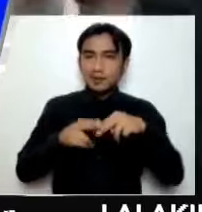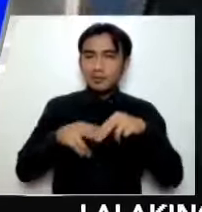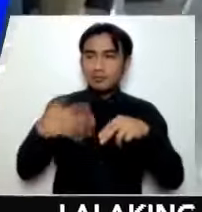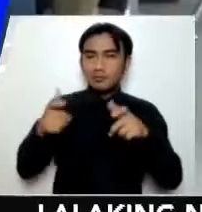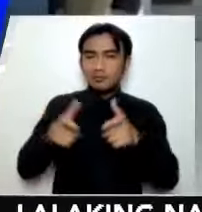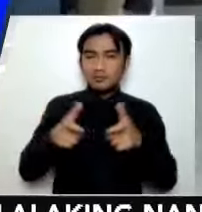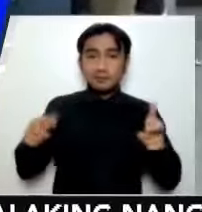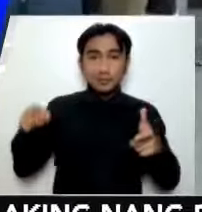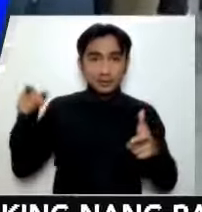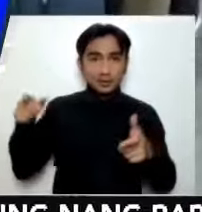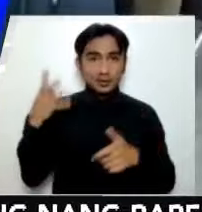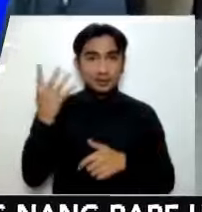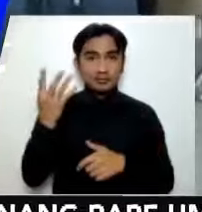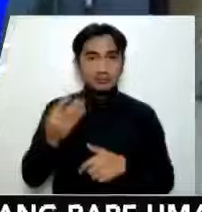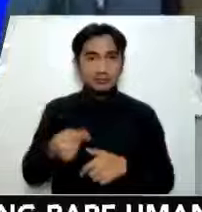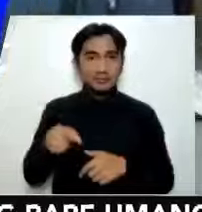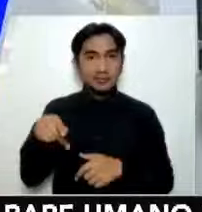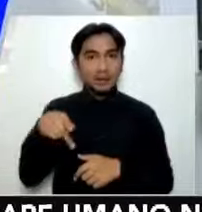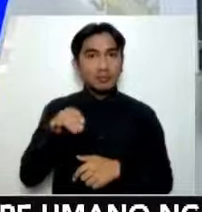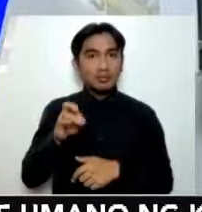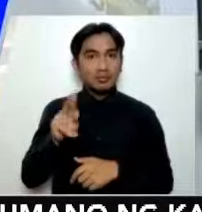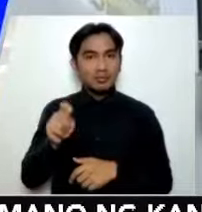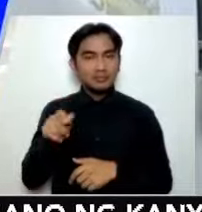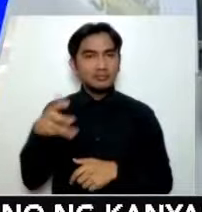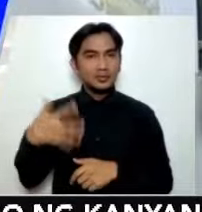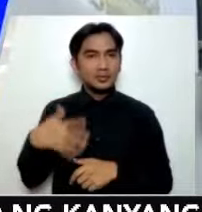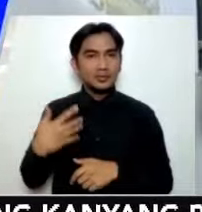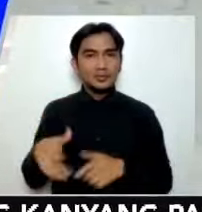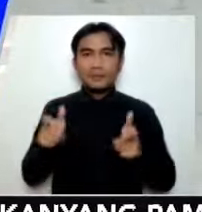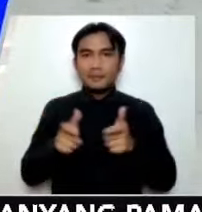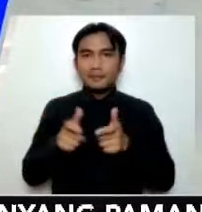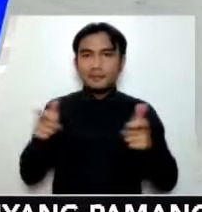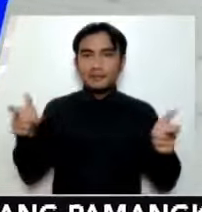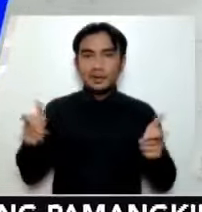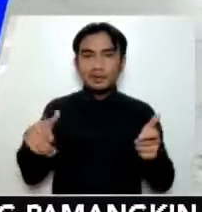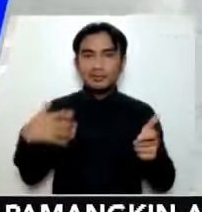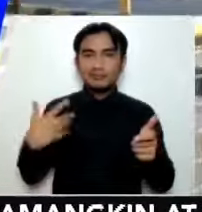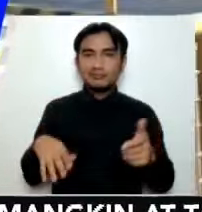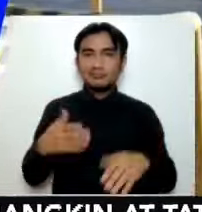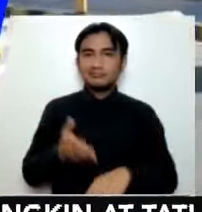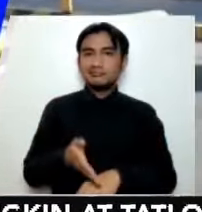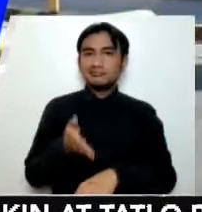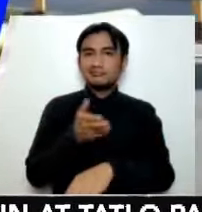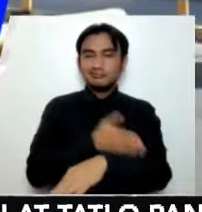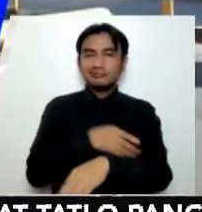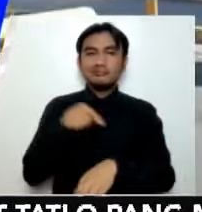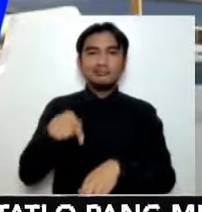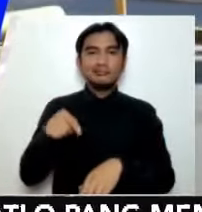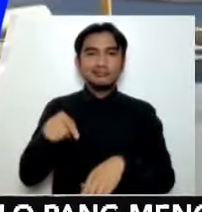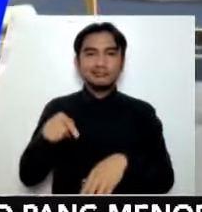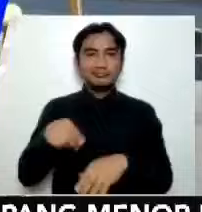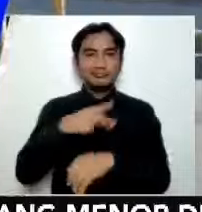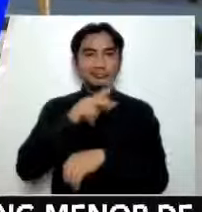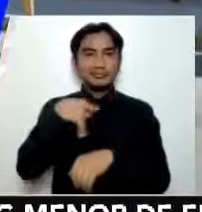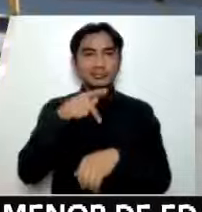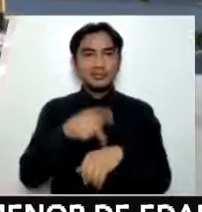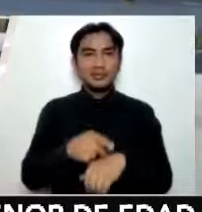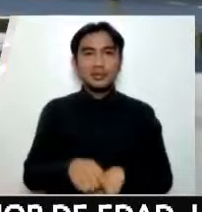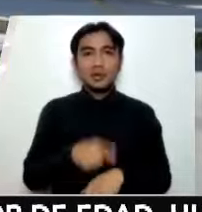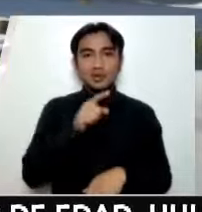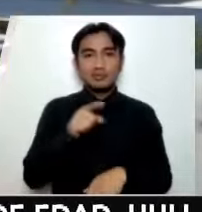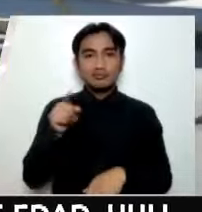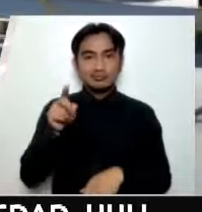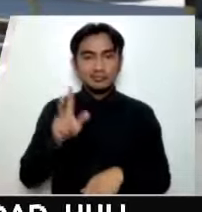Marcos ang Batangas port na ang pinakamalaki at pinakamodernong pantalan sa bansa na may lawak na is't kalahating ektarya